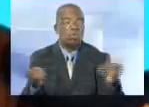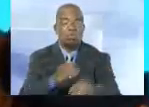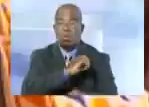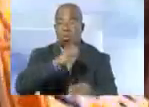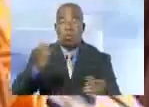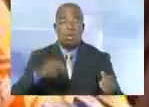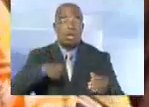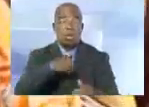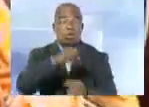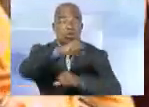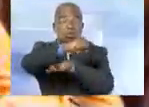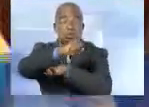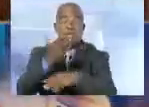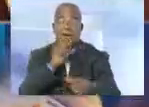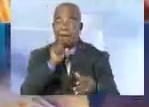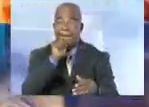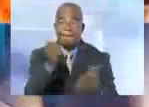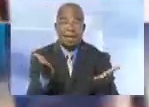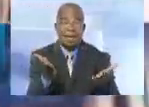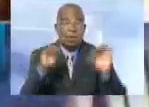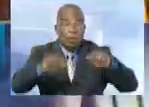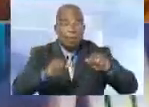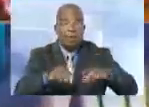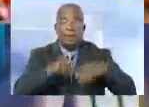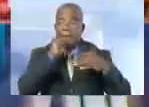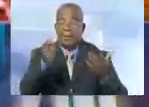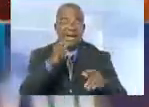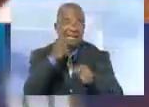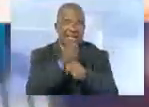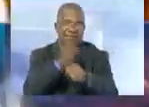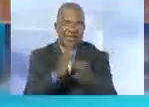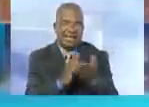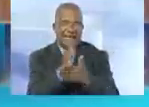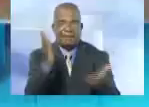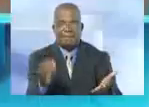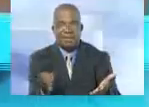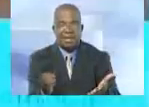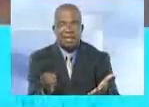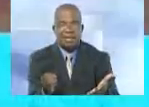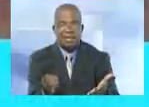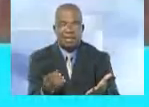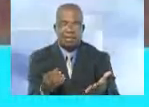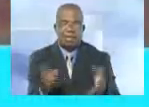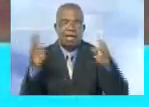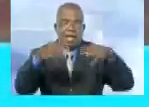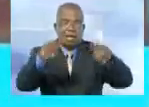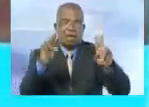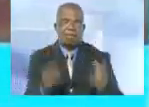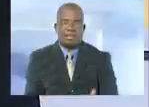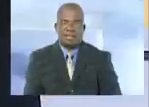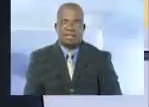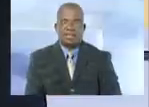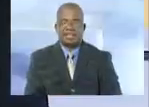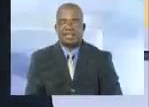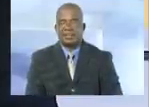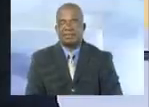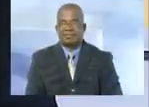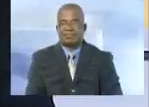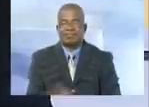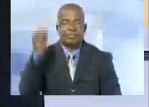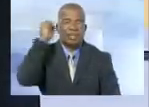bons résultats. Signalons également au nombre des activités de l'ONG la réhabilitation du marché de Blolequin.